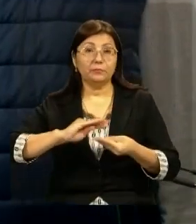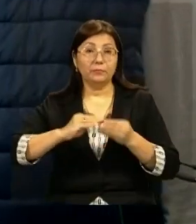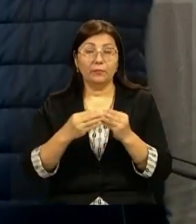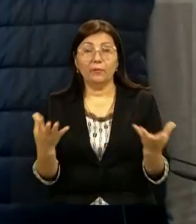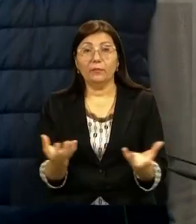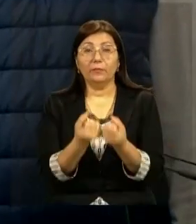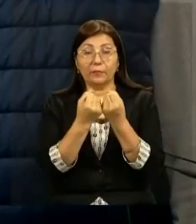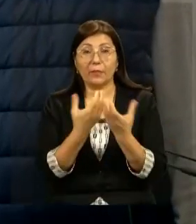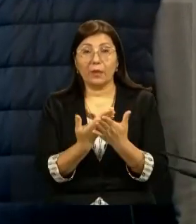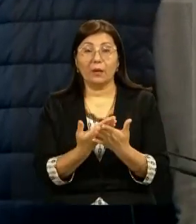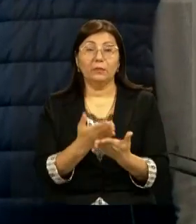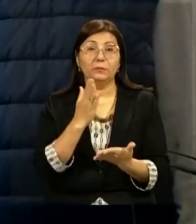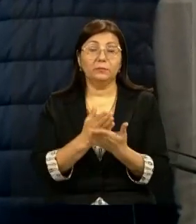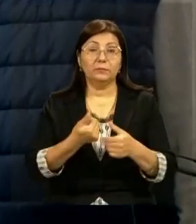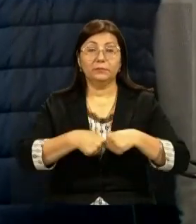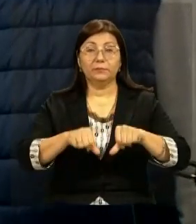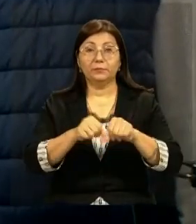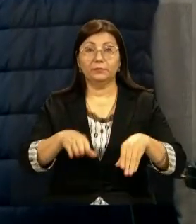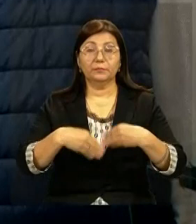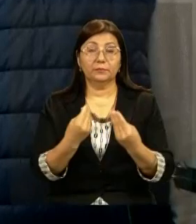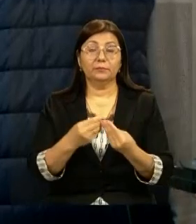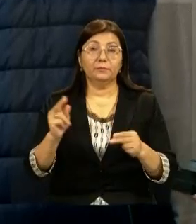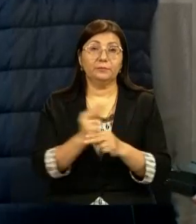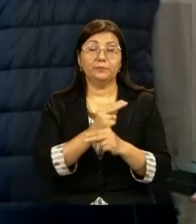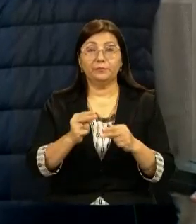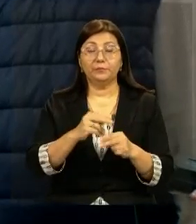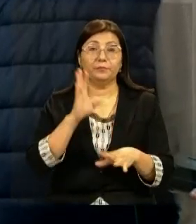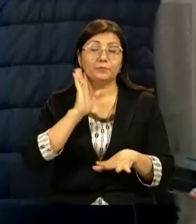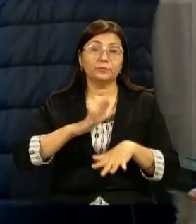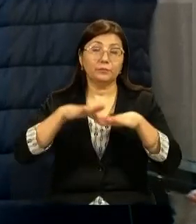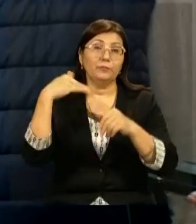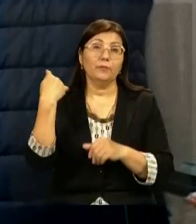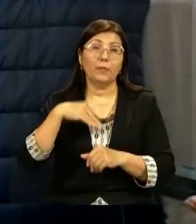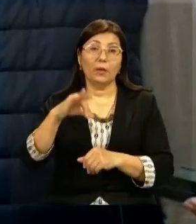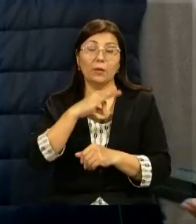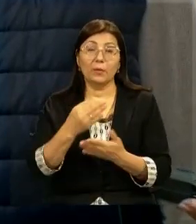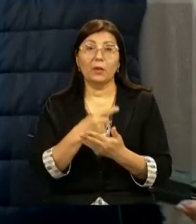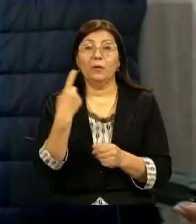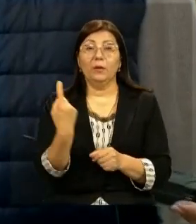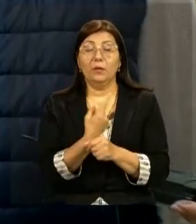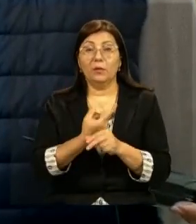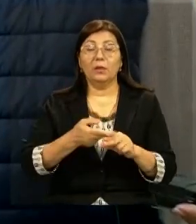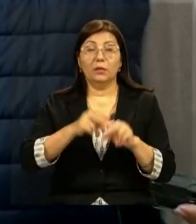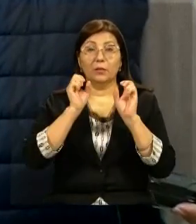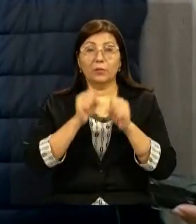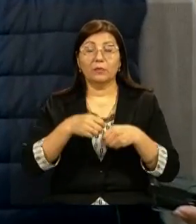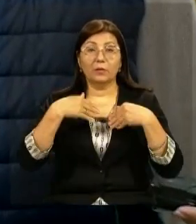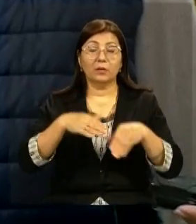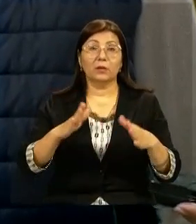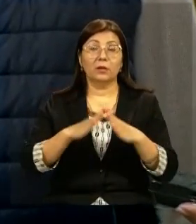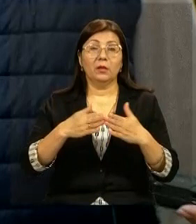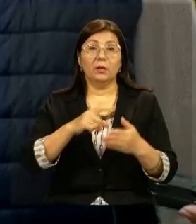вопросы. Три отечественные компании выделили средства на ликвидацию последствий наводнения в Актюбинской области. В первую очередь это позволит решить жилищный